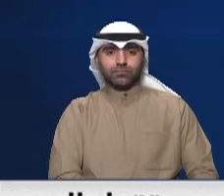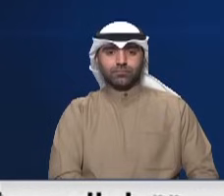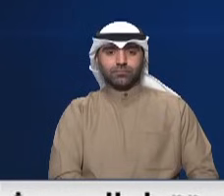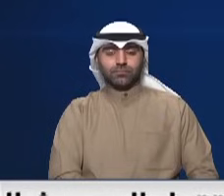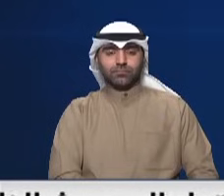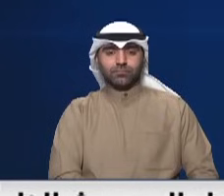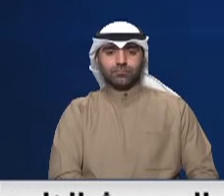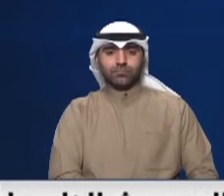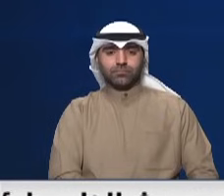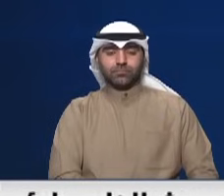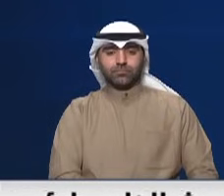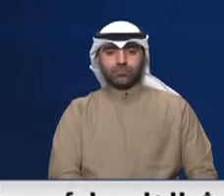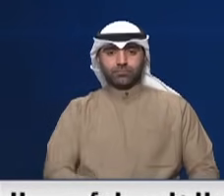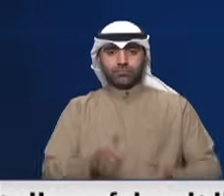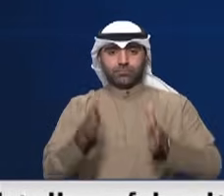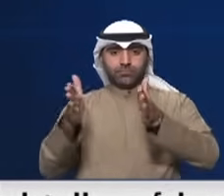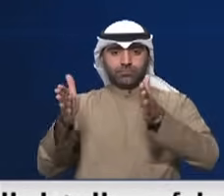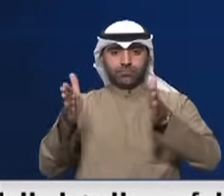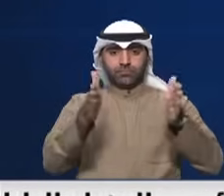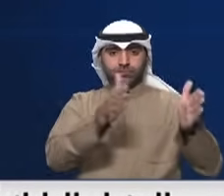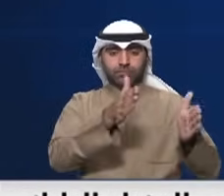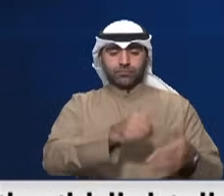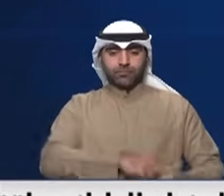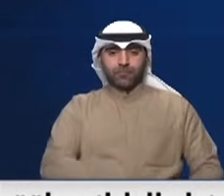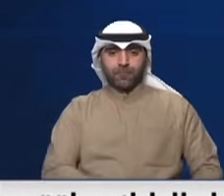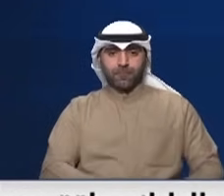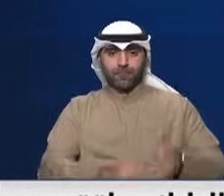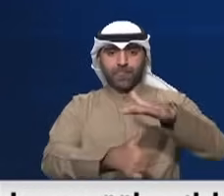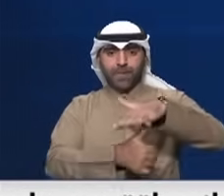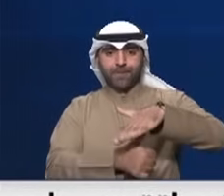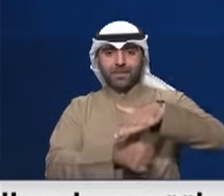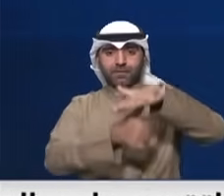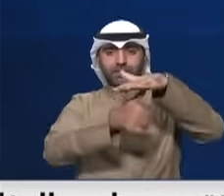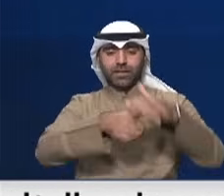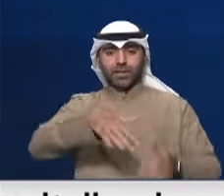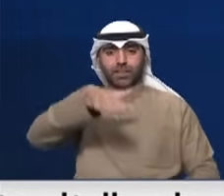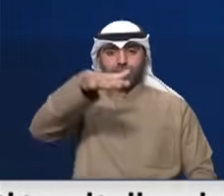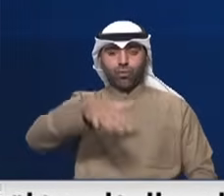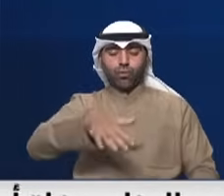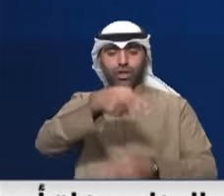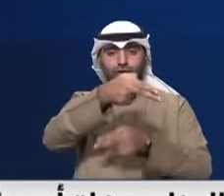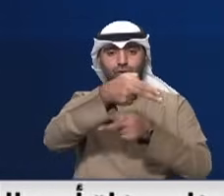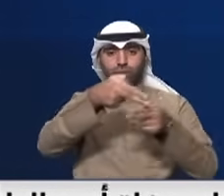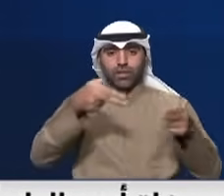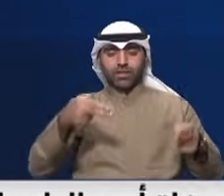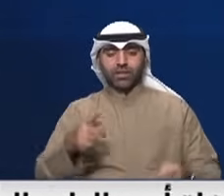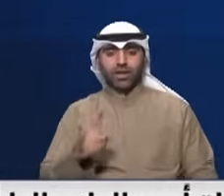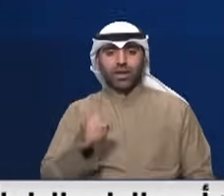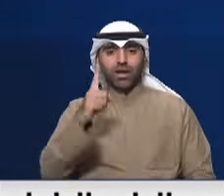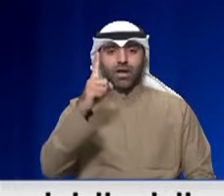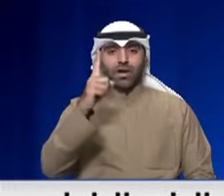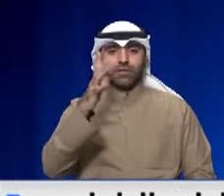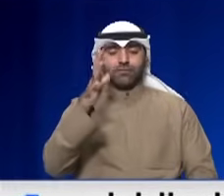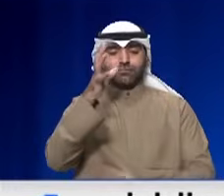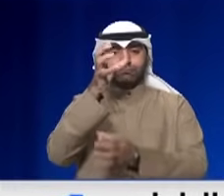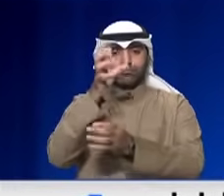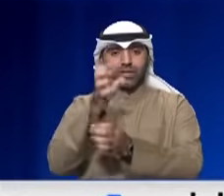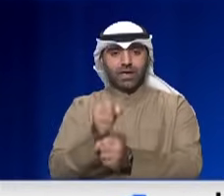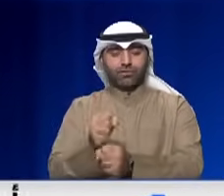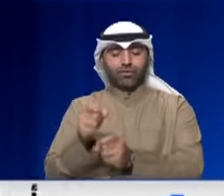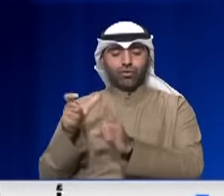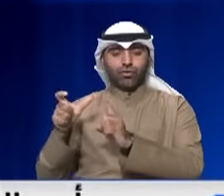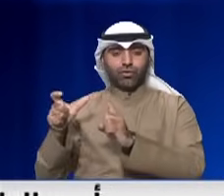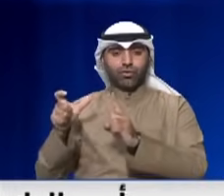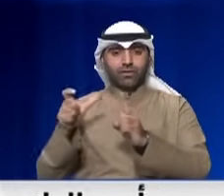العافيه تلقى حضره صاحب السمو امير البلاد الشيخ مشعل الاحمد الجابر الصباح حفظه الله ورعاه